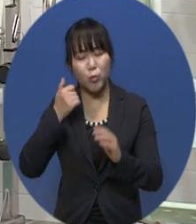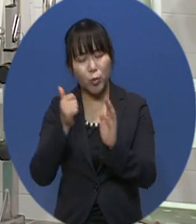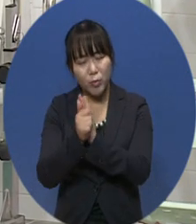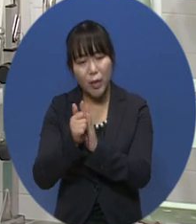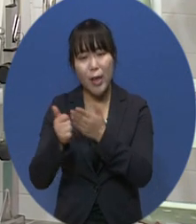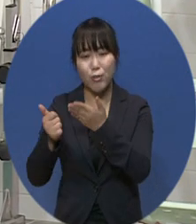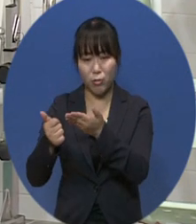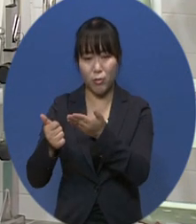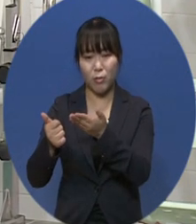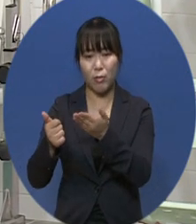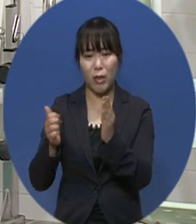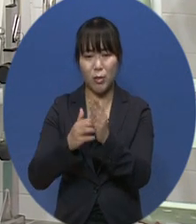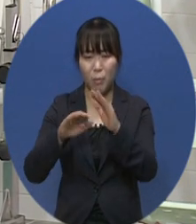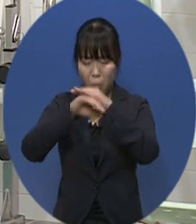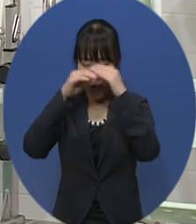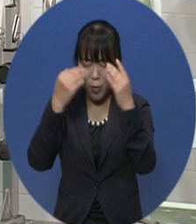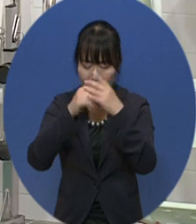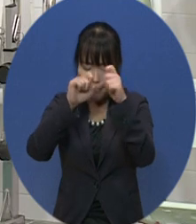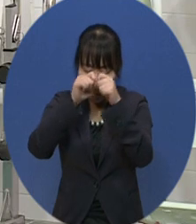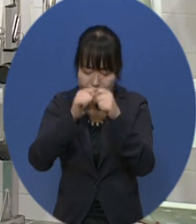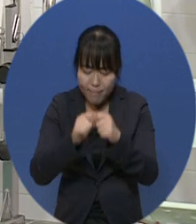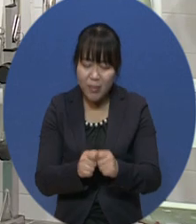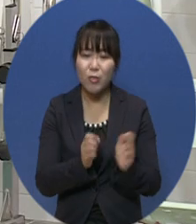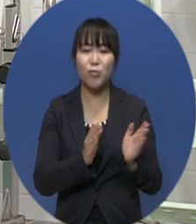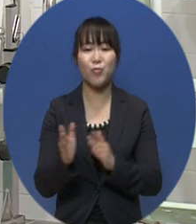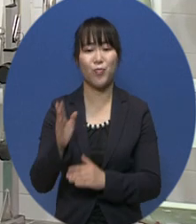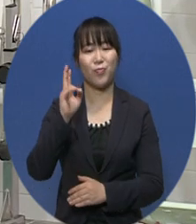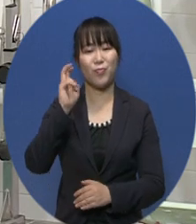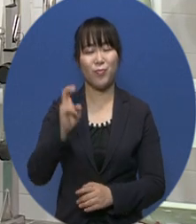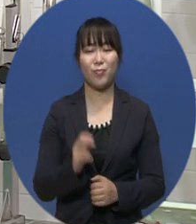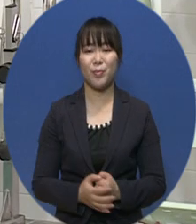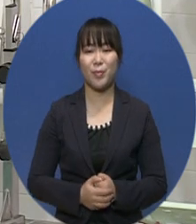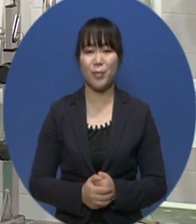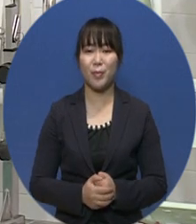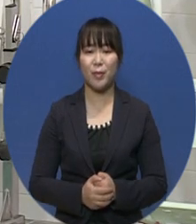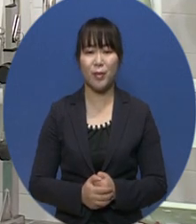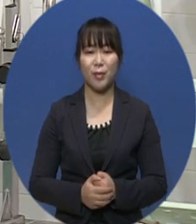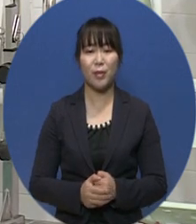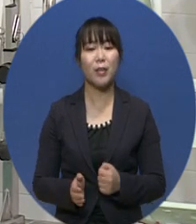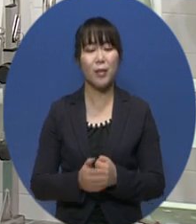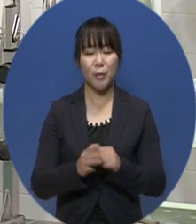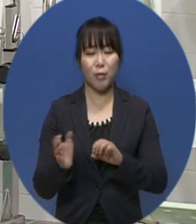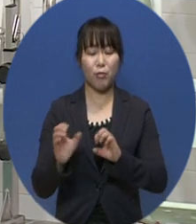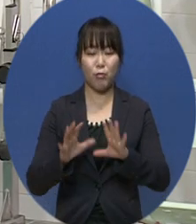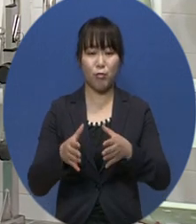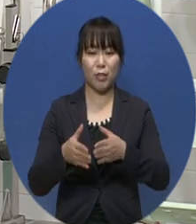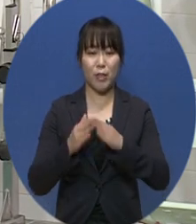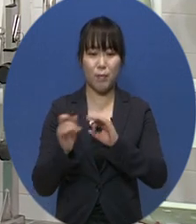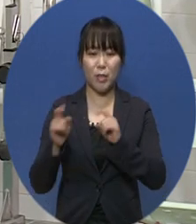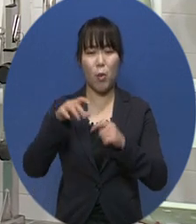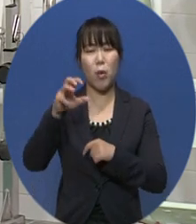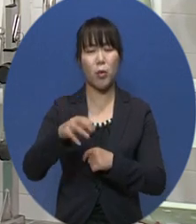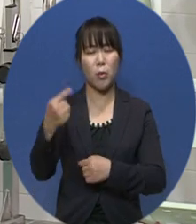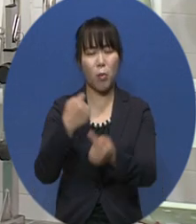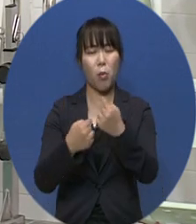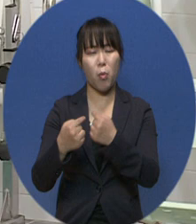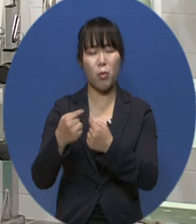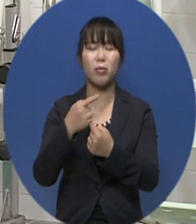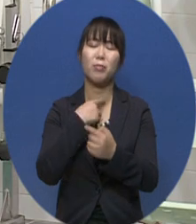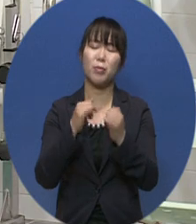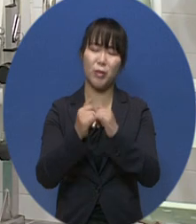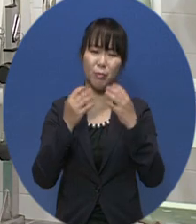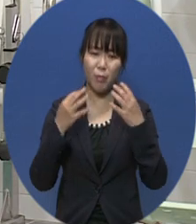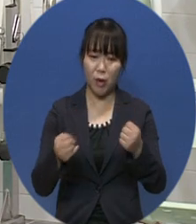덜어주는 서비스까지 촘촘하게 정말 하고 계시는데, 이래서 사실 국립재활병원에 오고 싶은 분들이 많이 계세요.